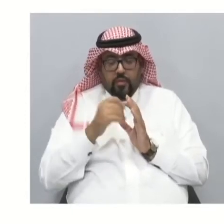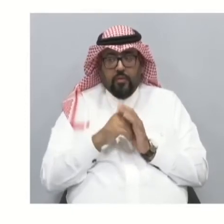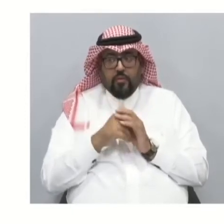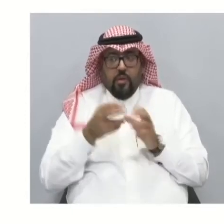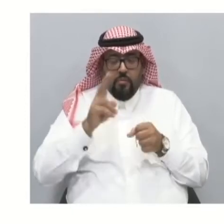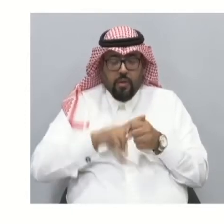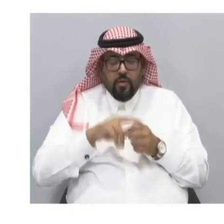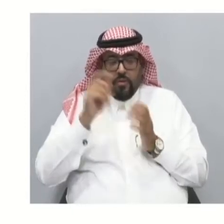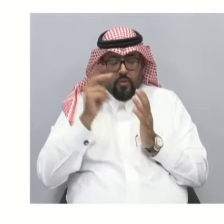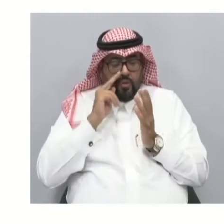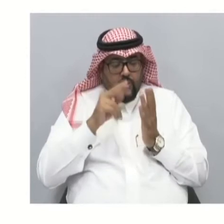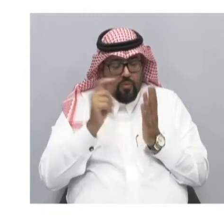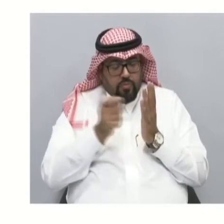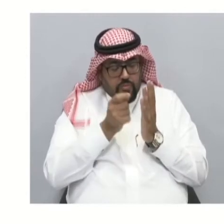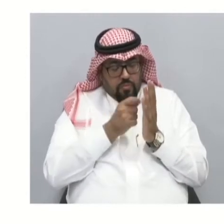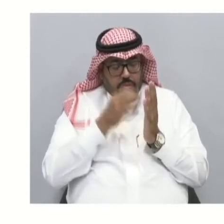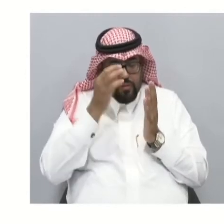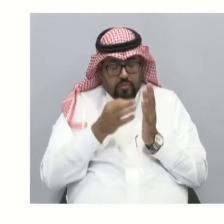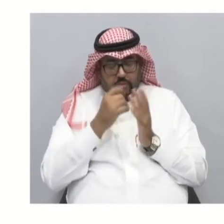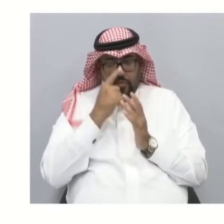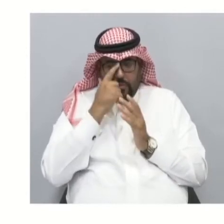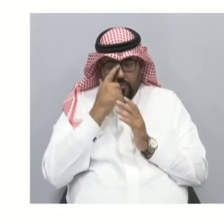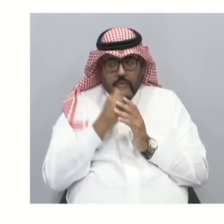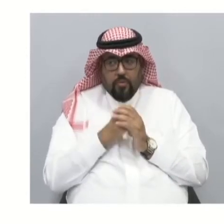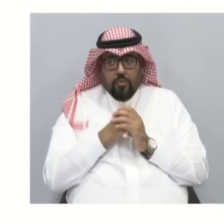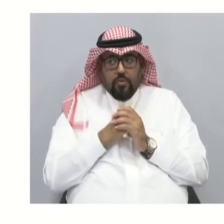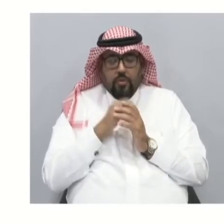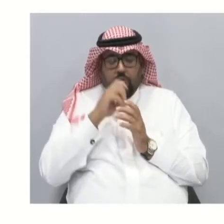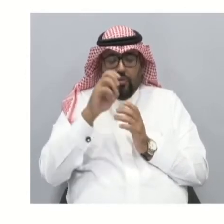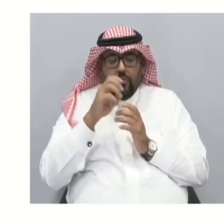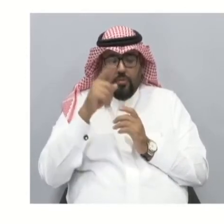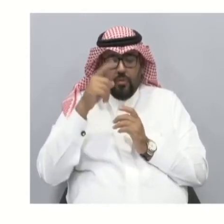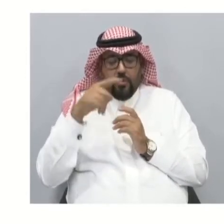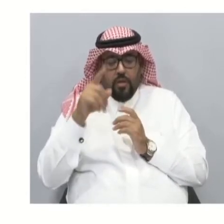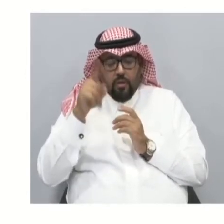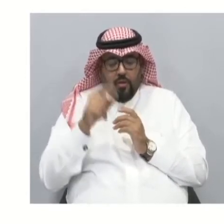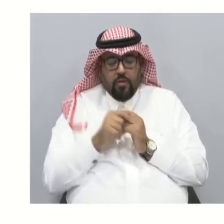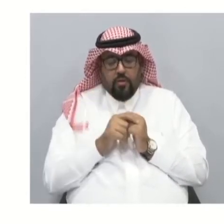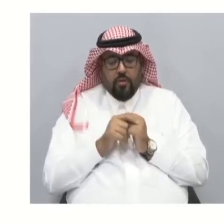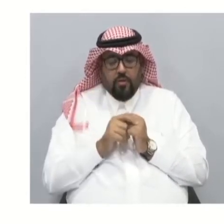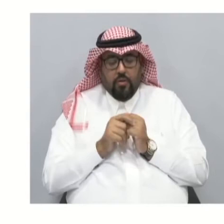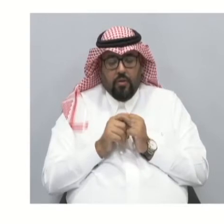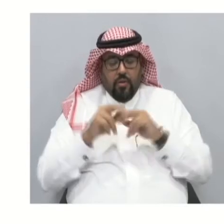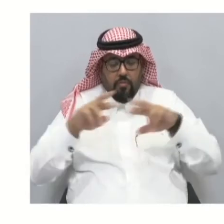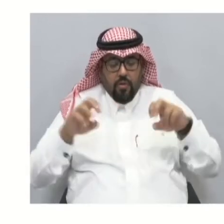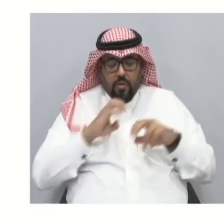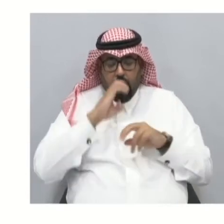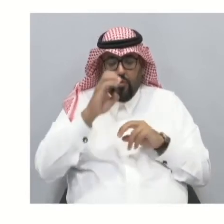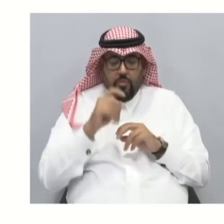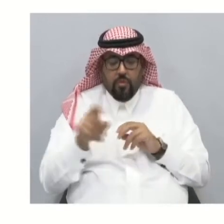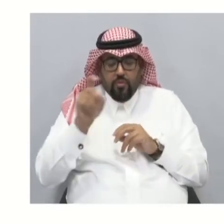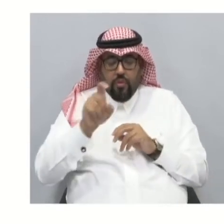ونراجع هنا، تنظر إلى الموضوع وتراجع حتى تتأكد هل الإجابة صحيحة أم ليست بصحيحة. طيب، عند البحث عن أجوبة